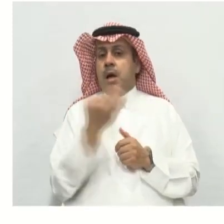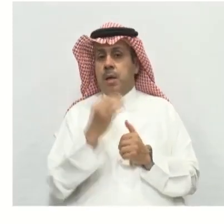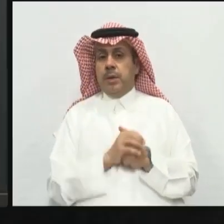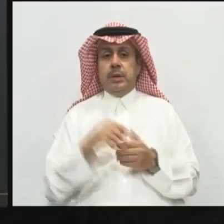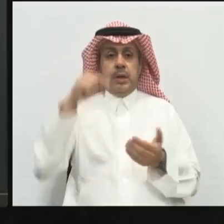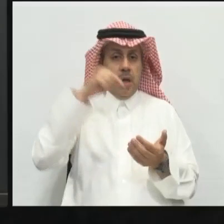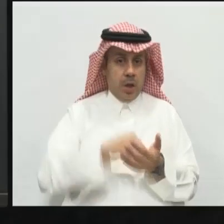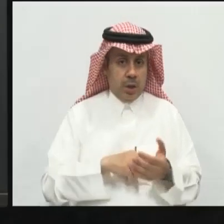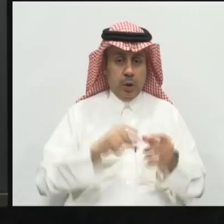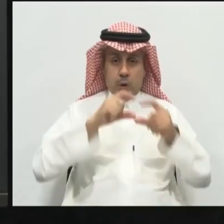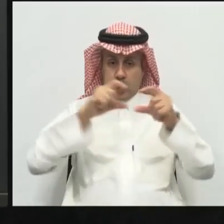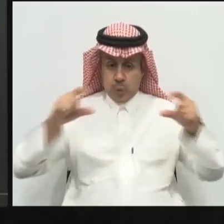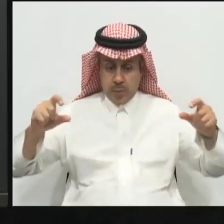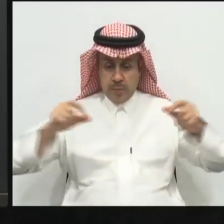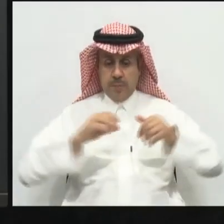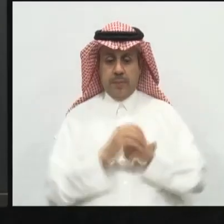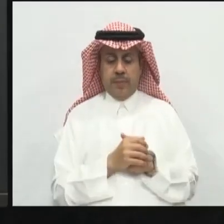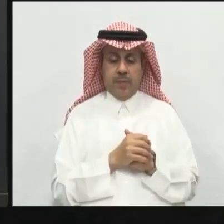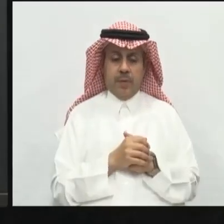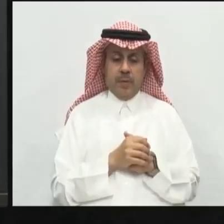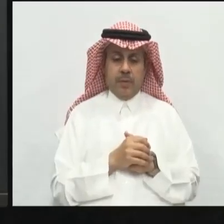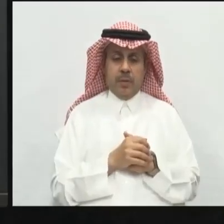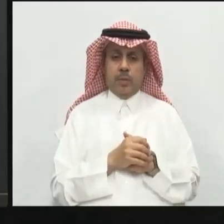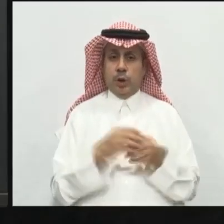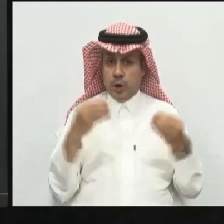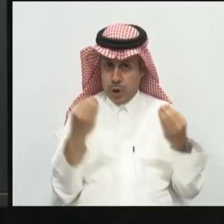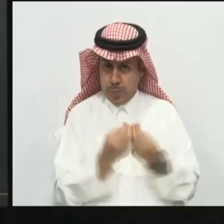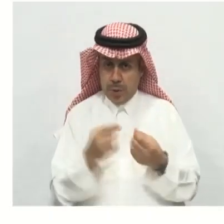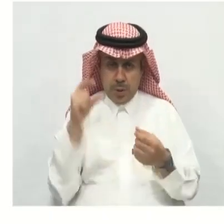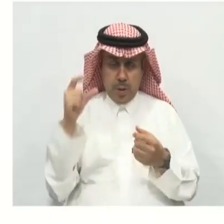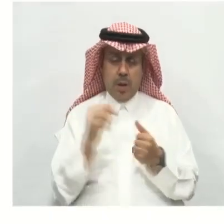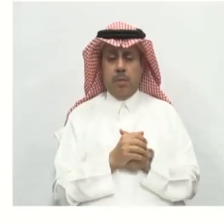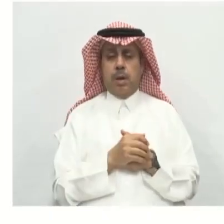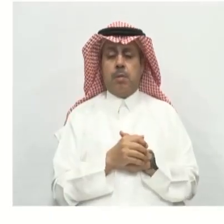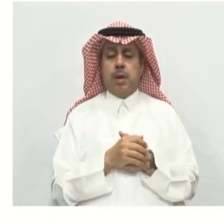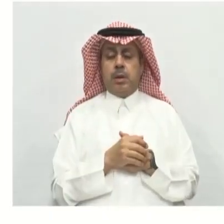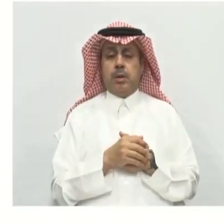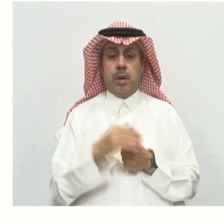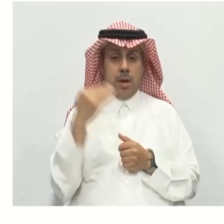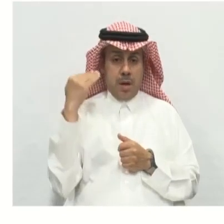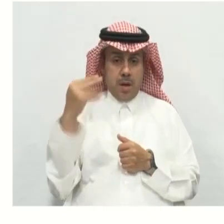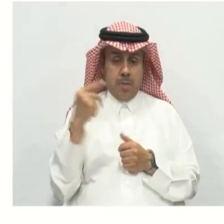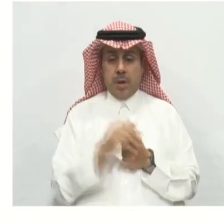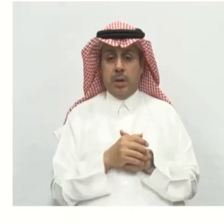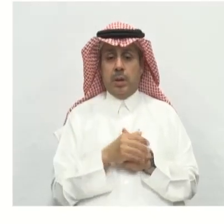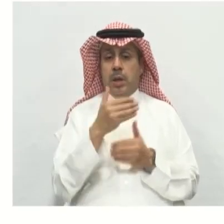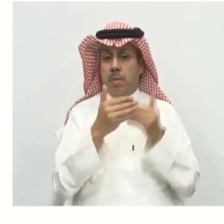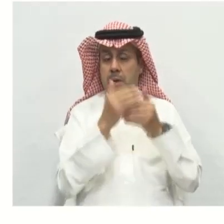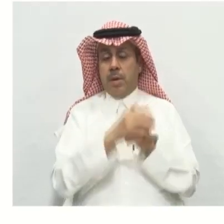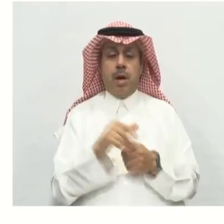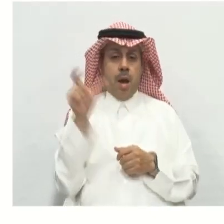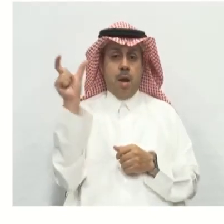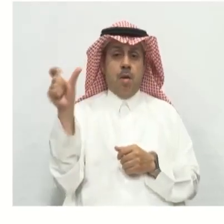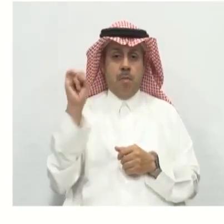داخل الجمل يمكن تجميع الدالك مع دات العبارات مكتبه جنسم لانشاء نموذج العباره